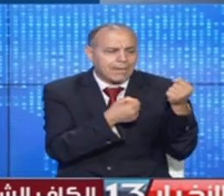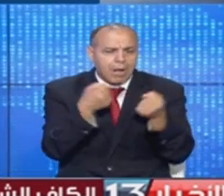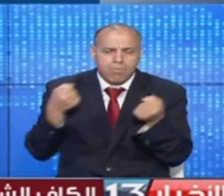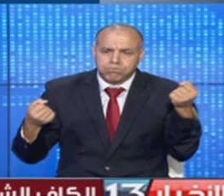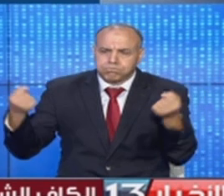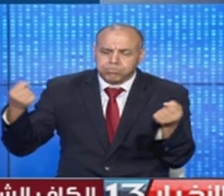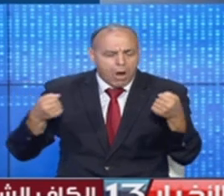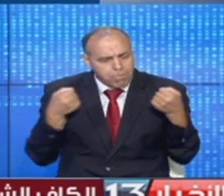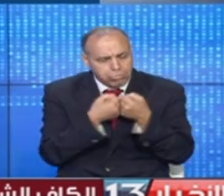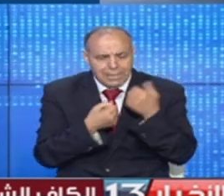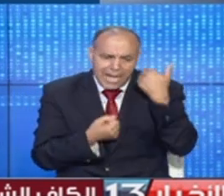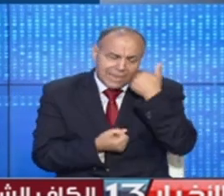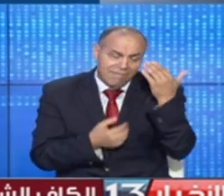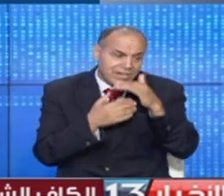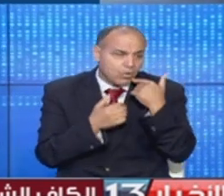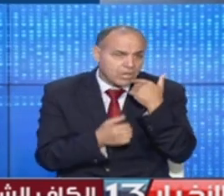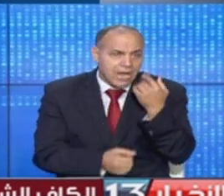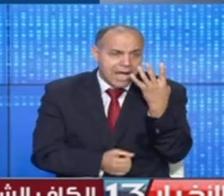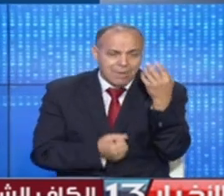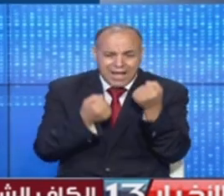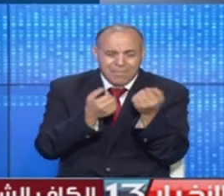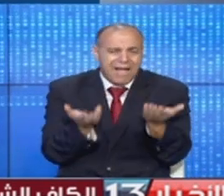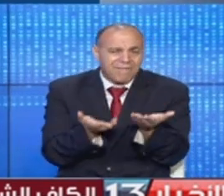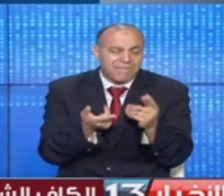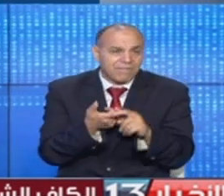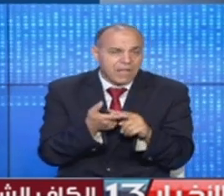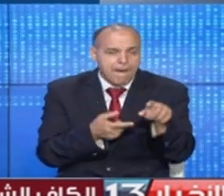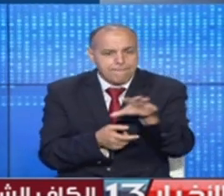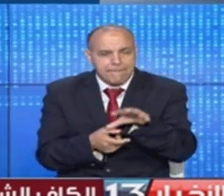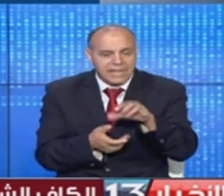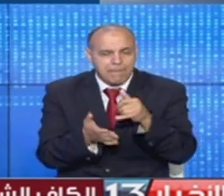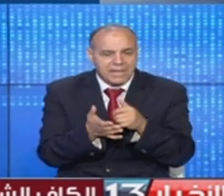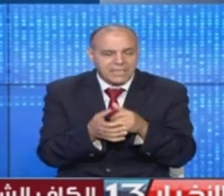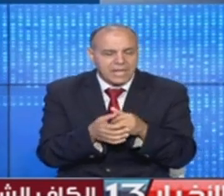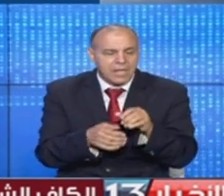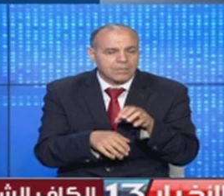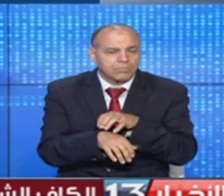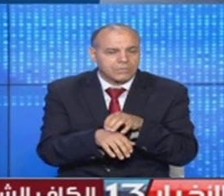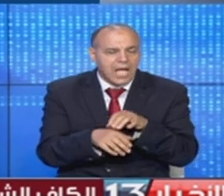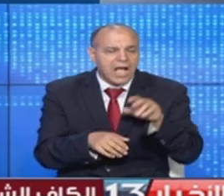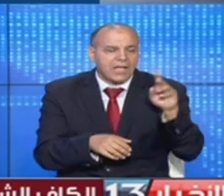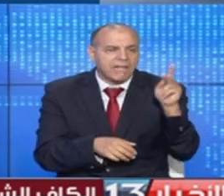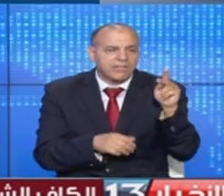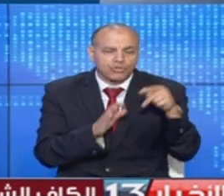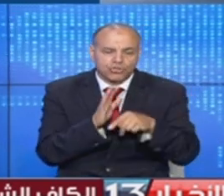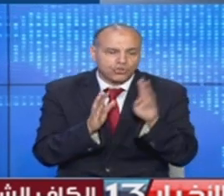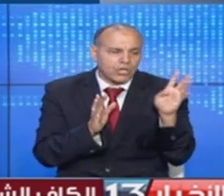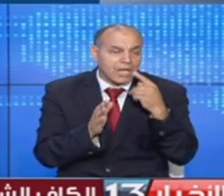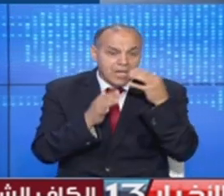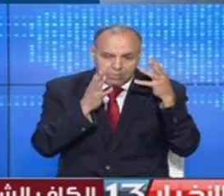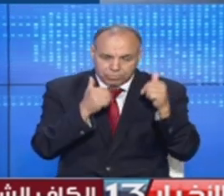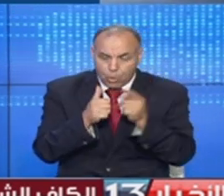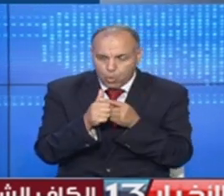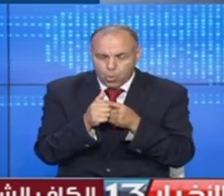ثقيلتين مساء الاثنين باربع سيارات خفيفه بمنطقه من معتمديه الكافه الشرقيه وفق حصيله